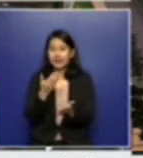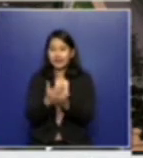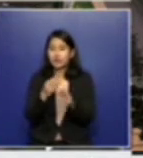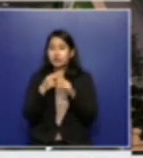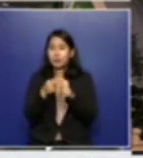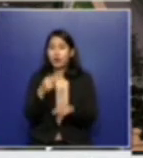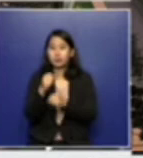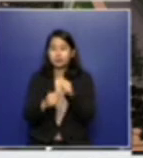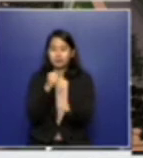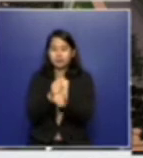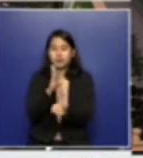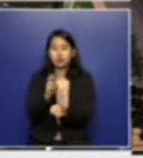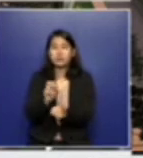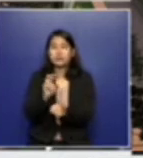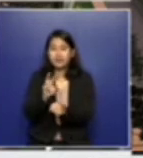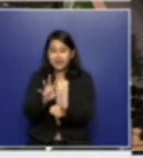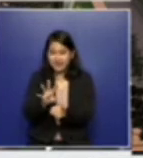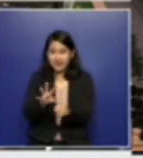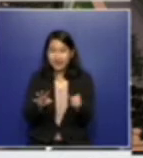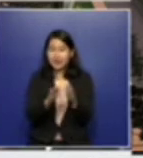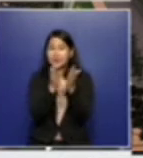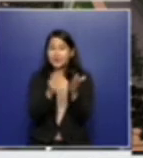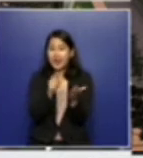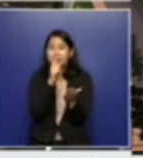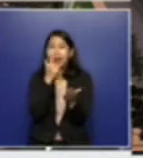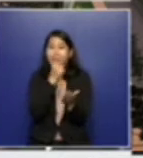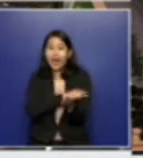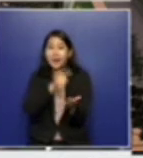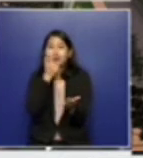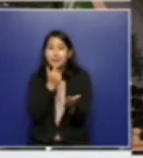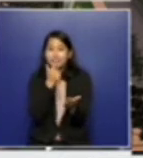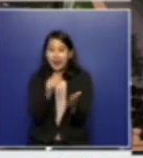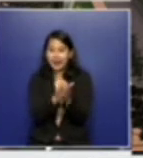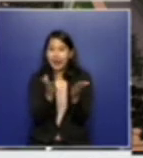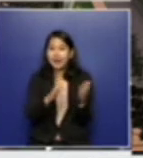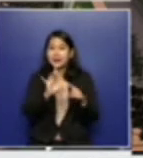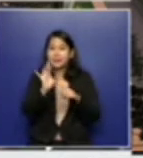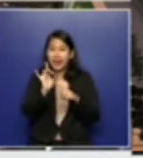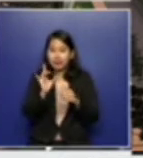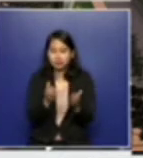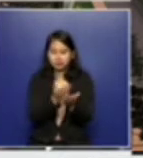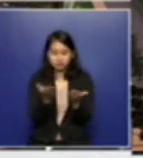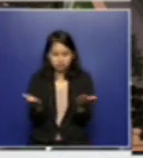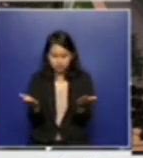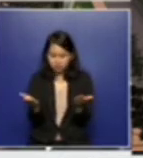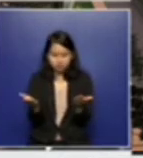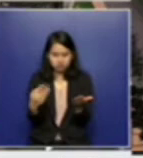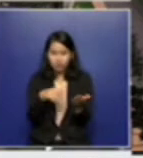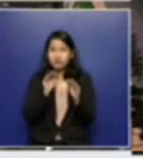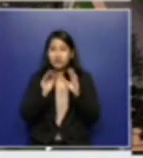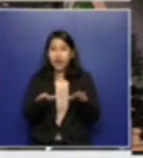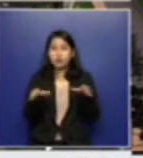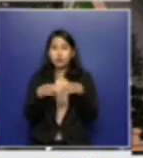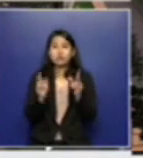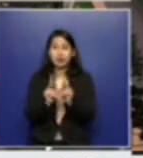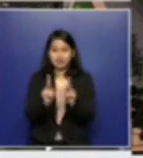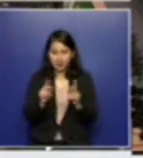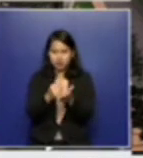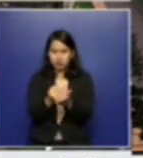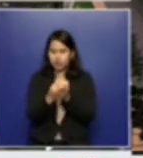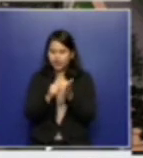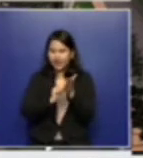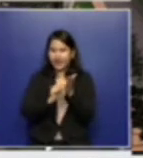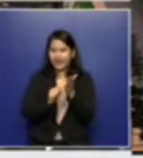64เนี่ยครับในเล่มเขียวไอ้ขาวคาดแดงนะครับเล่มที่8นะครับผมฝากท่านกรรมาธิการนะครับขอให้ท่านตัดให้หมดนะ